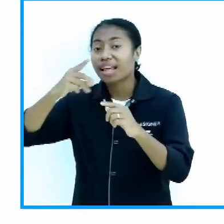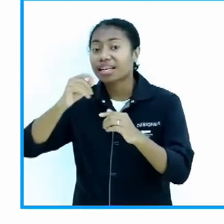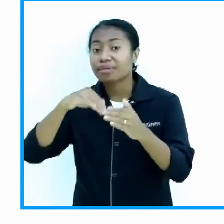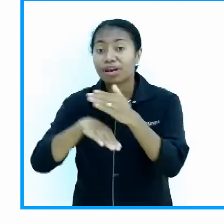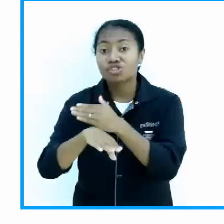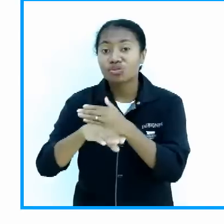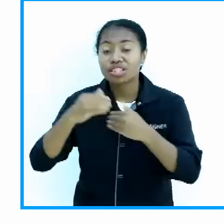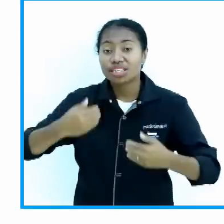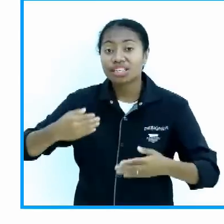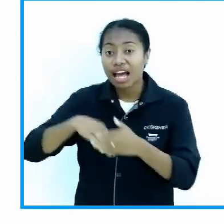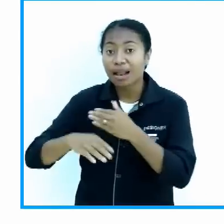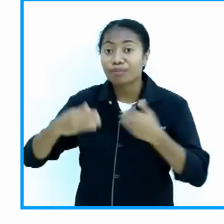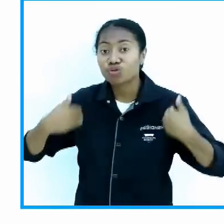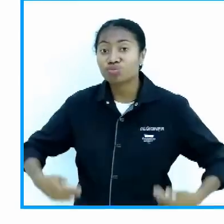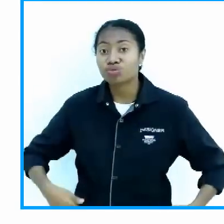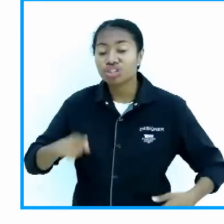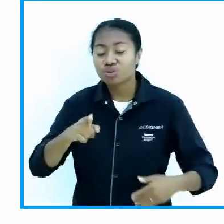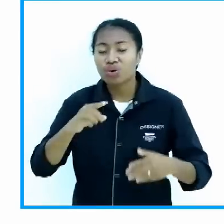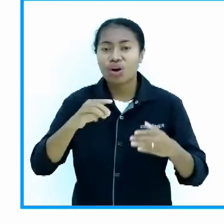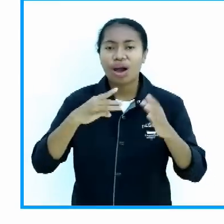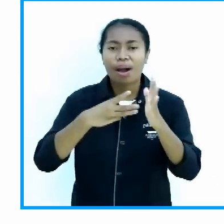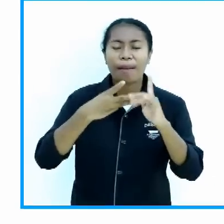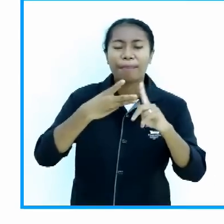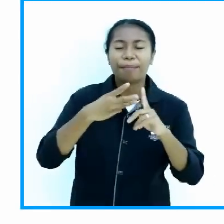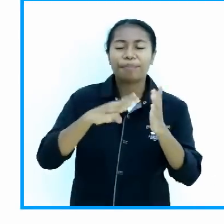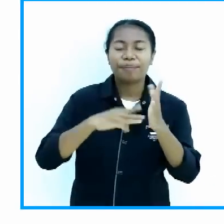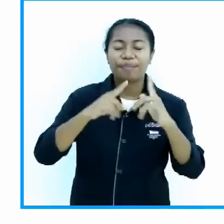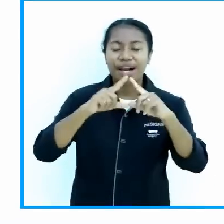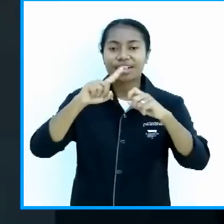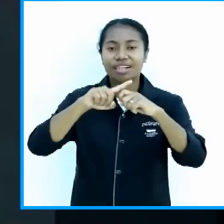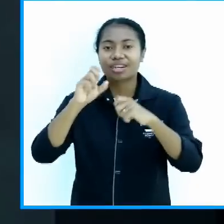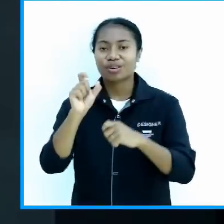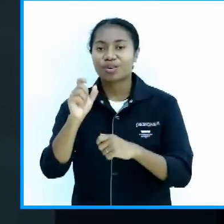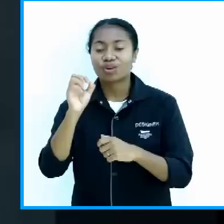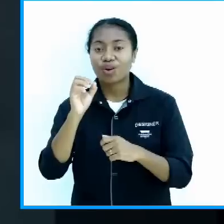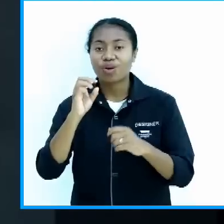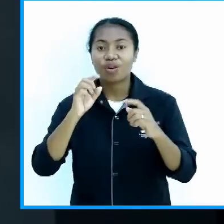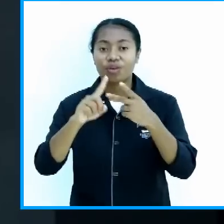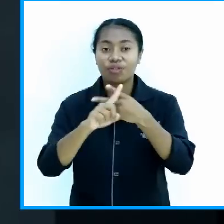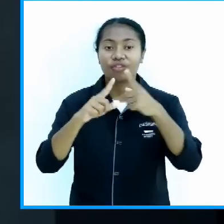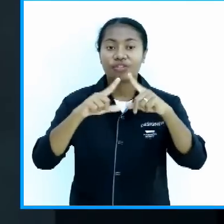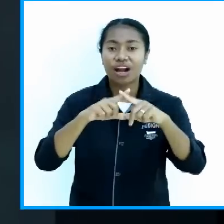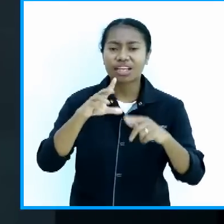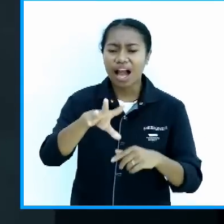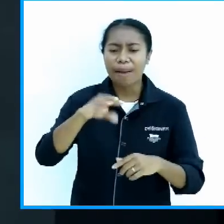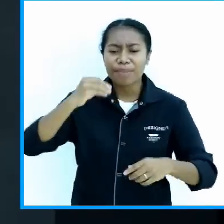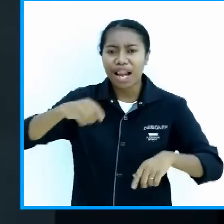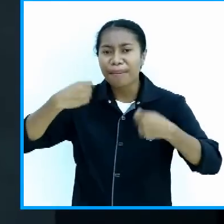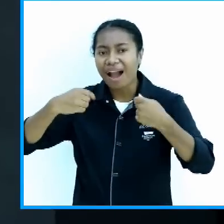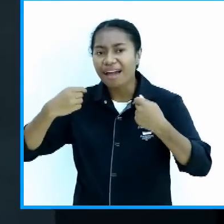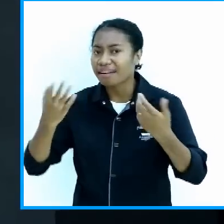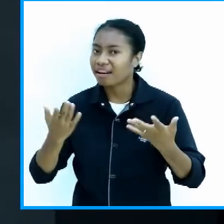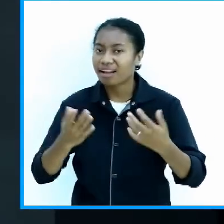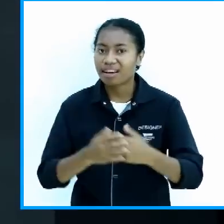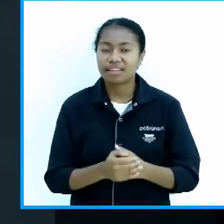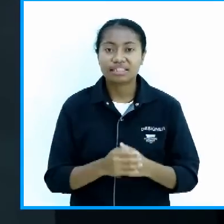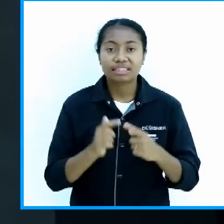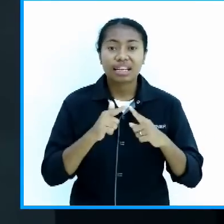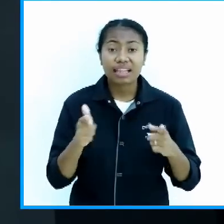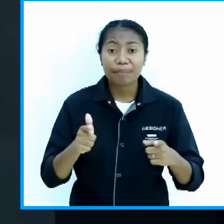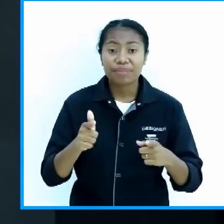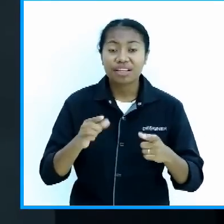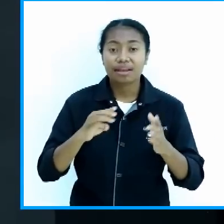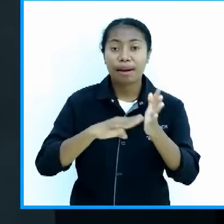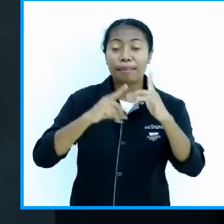pasti makrofag yang hadapi. Ya, jadi apapun yang masuk selama dia asing, makrofag akan makan. Tapi makrofag ini